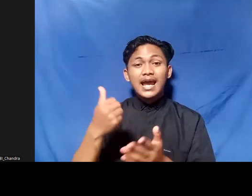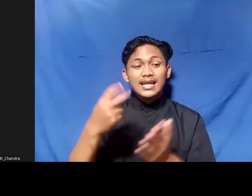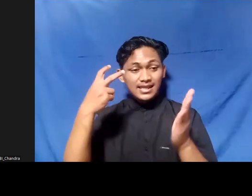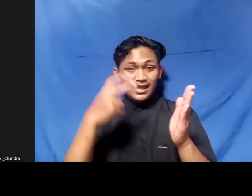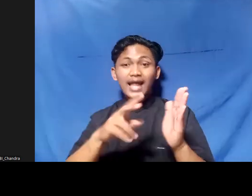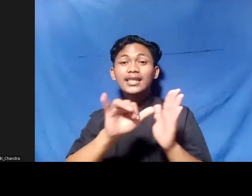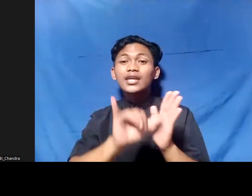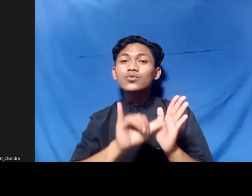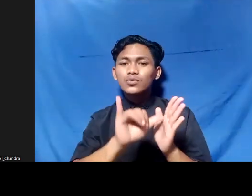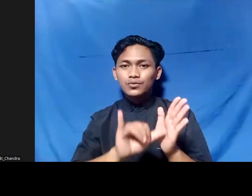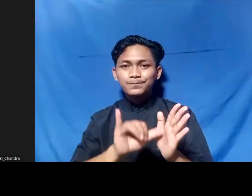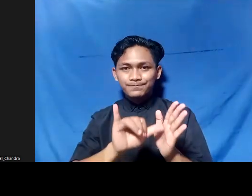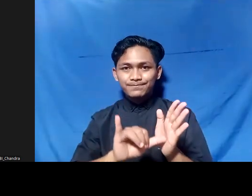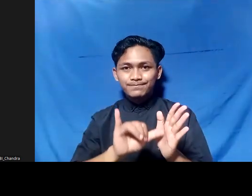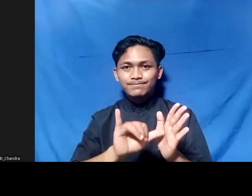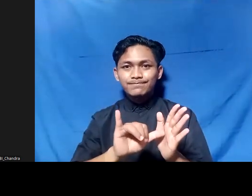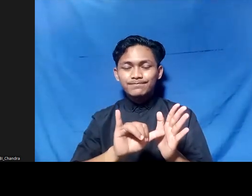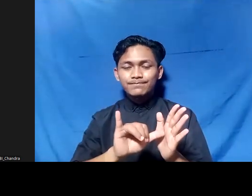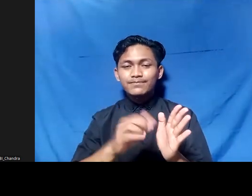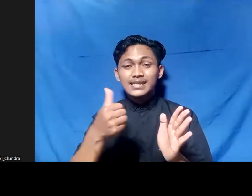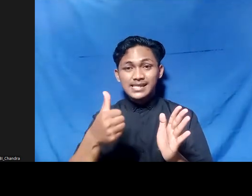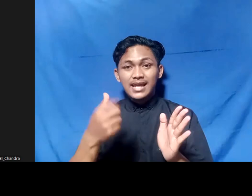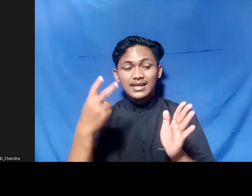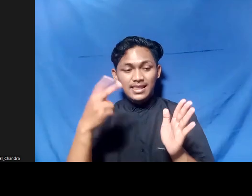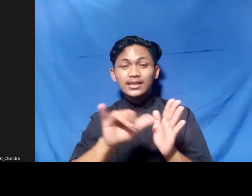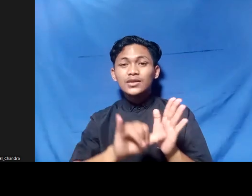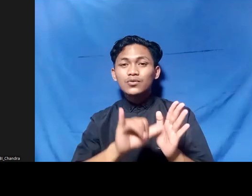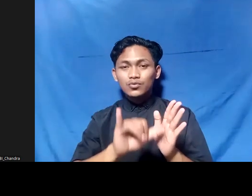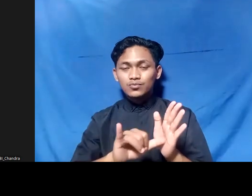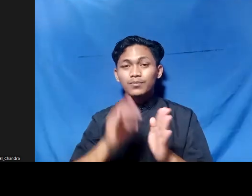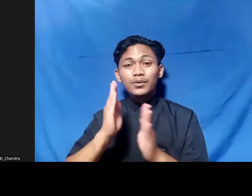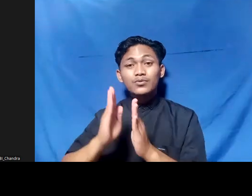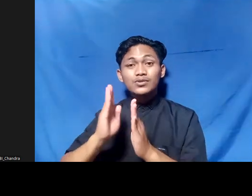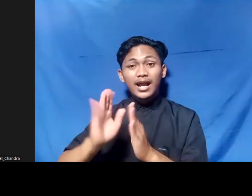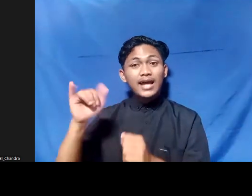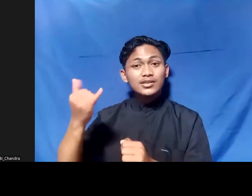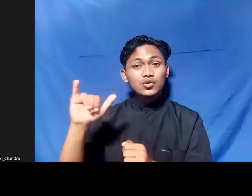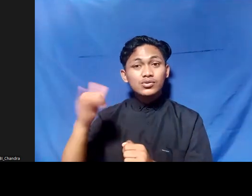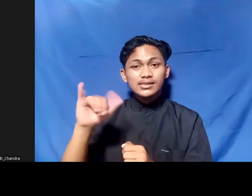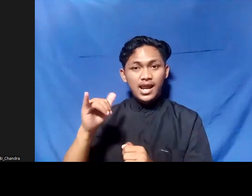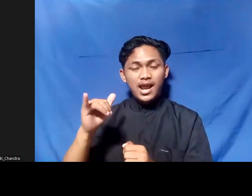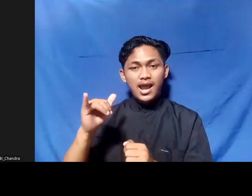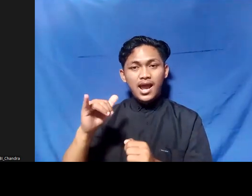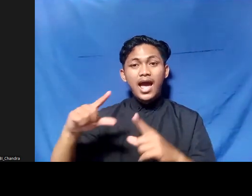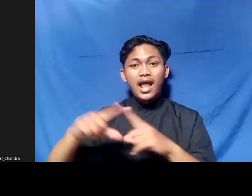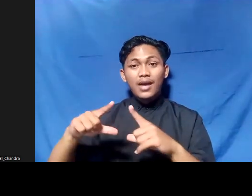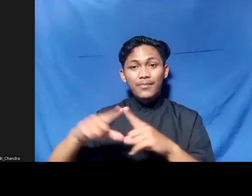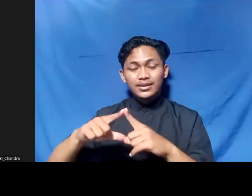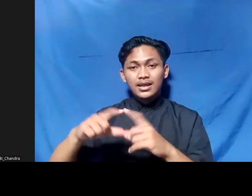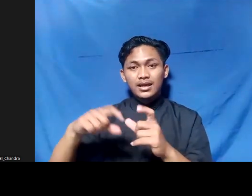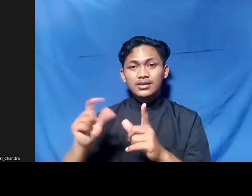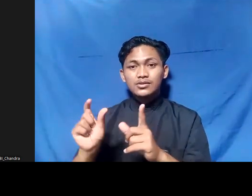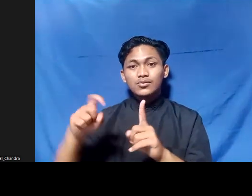acara webinar pada kali ini di YouTube perpustakaan UIN Sunan Kalijaga alamatnya @lip